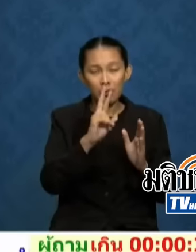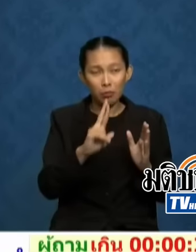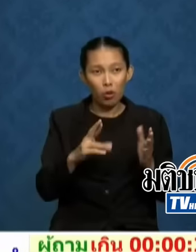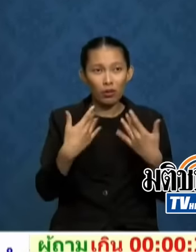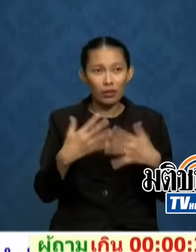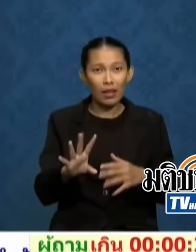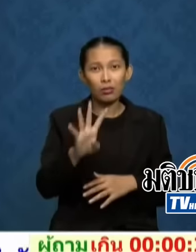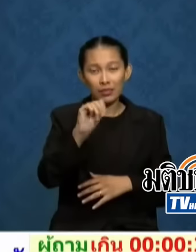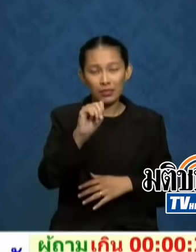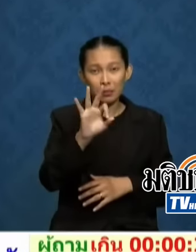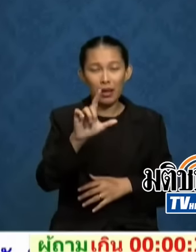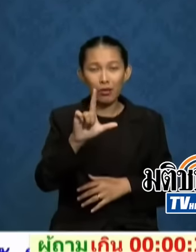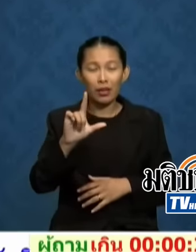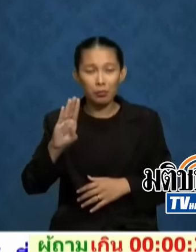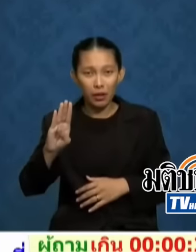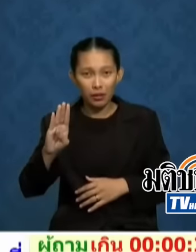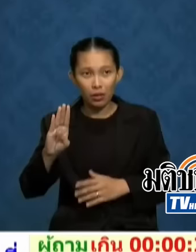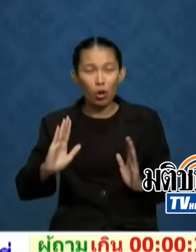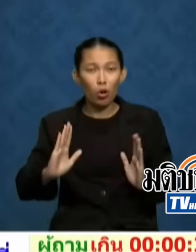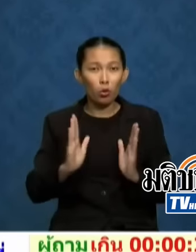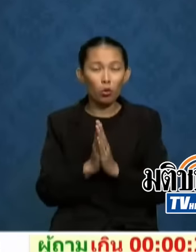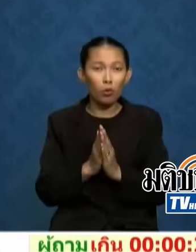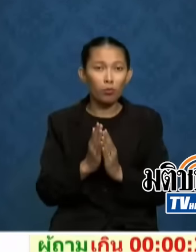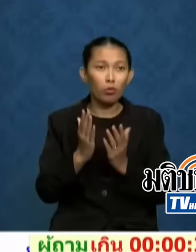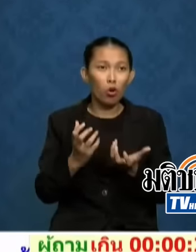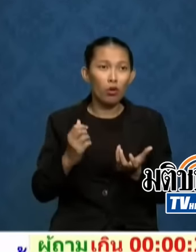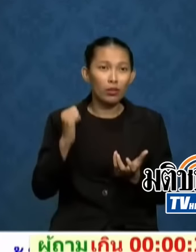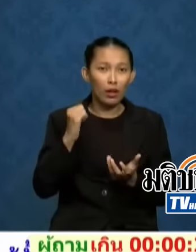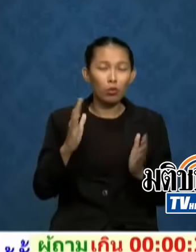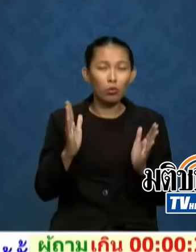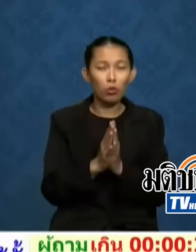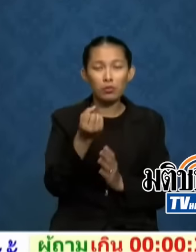แล้ว49 ล้านบาทบวกกับของเดิมที่จังหวัดใช้ไปก่